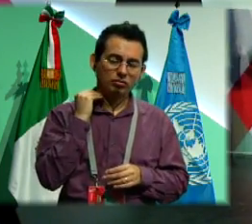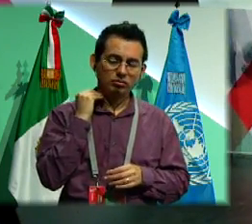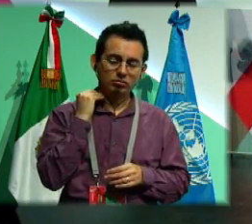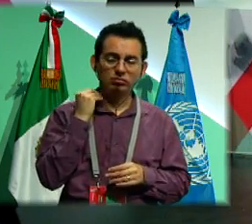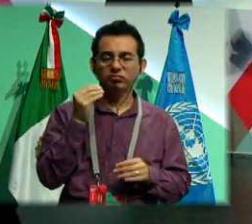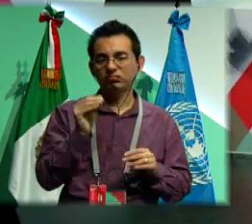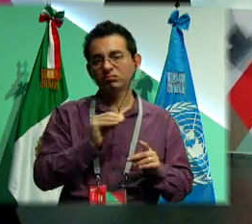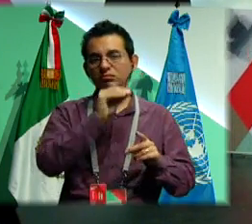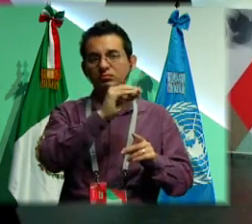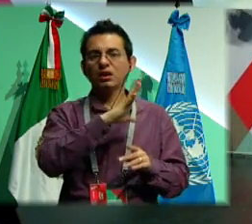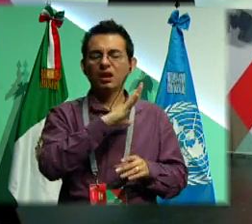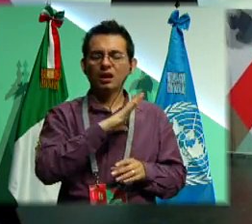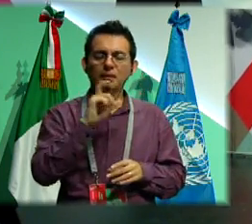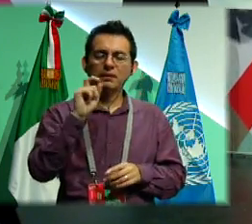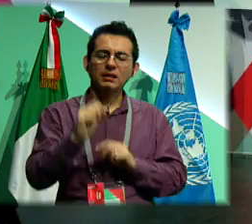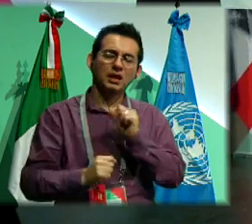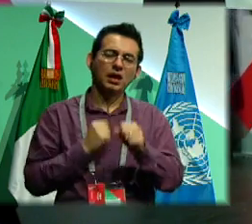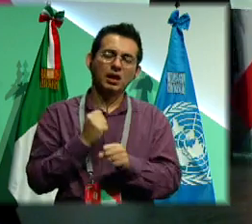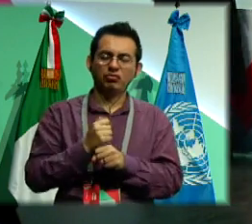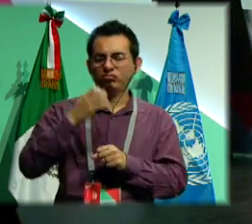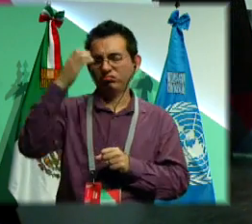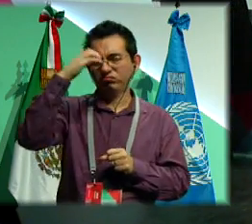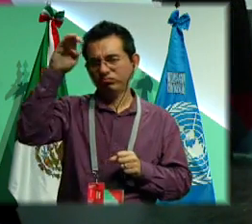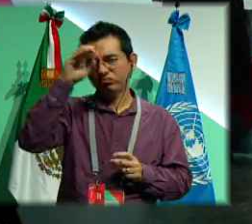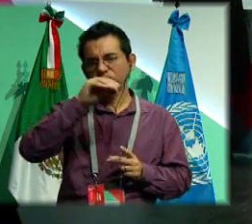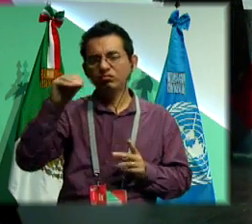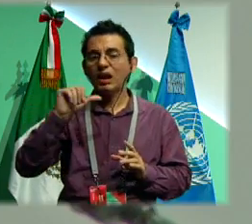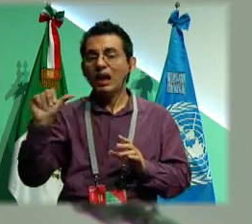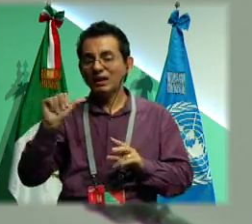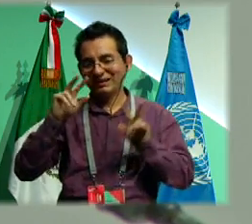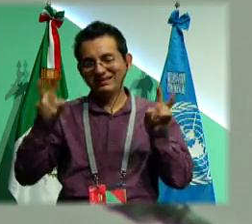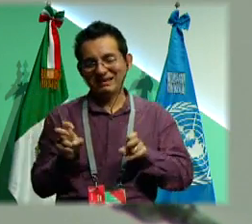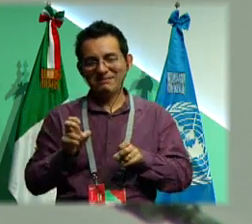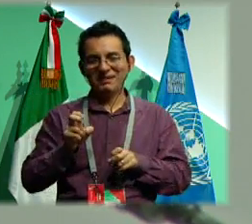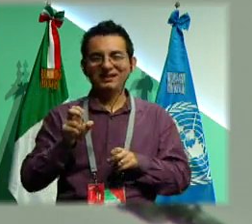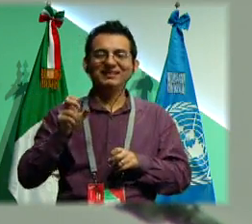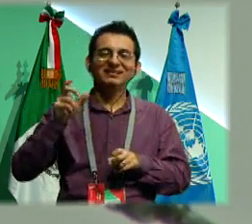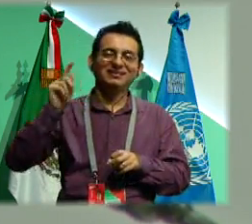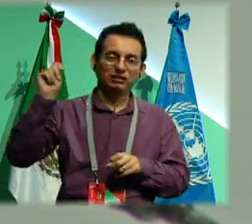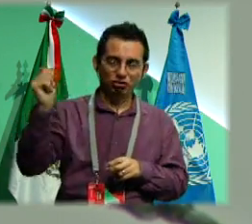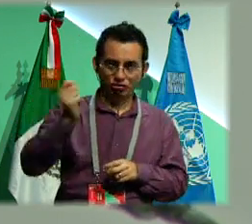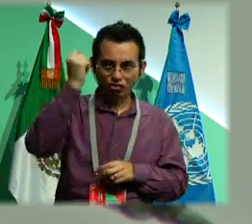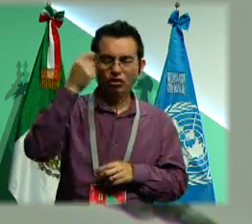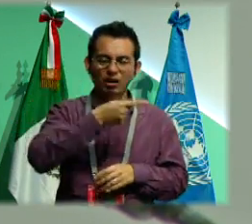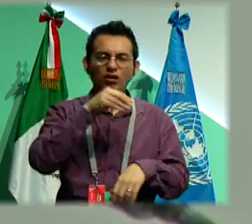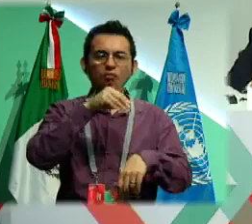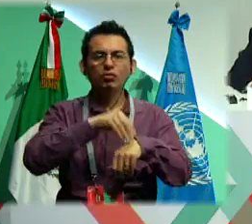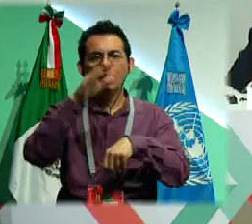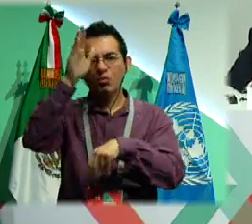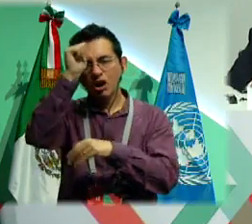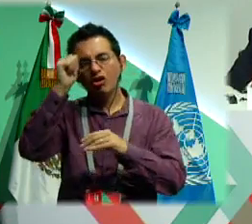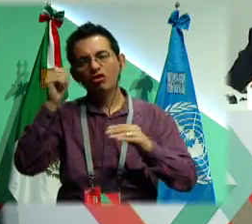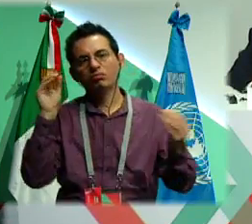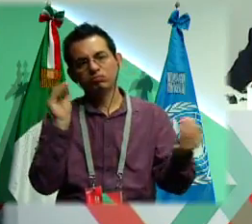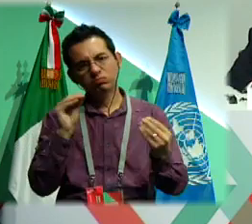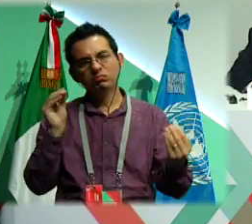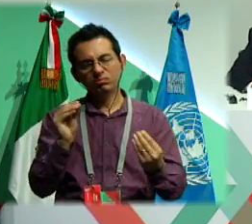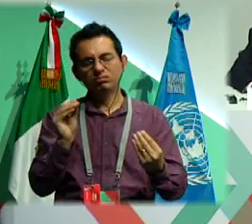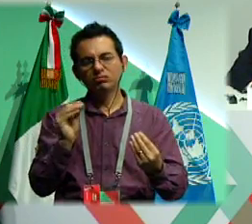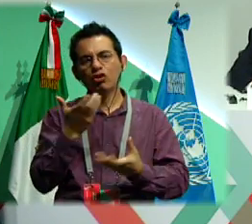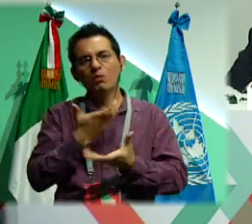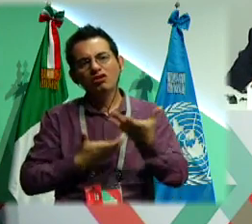a une expérience de plus de 20 ans dans ce secteur de négociation d'accords, pas toujours des accords commerciaux,